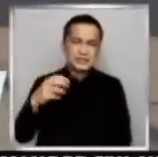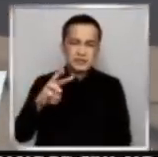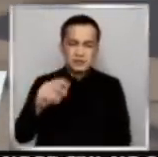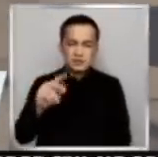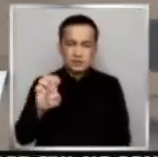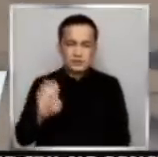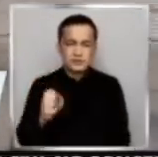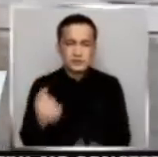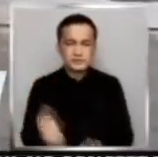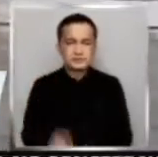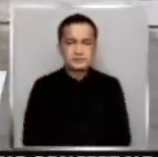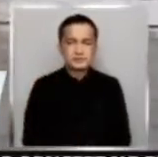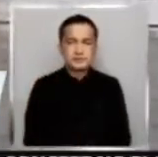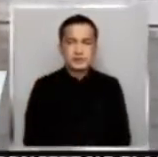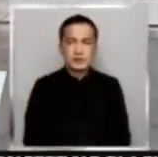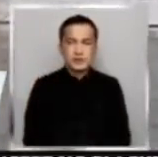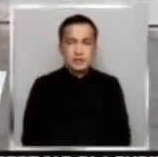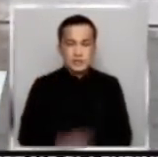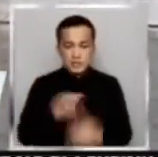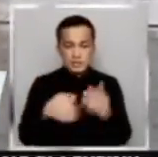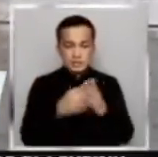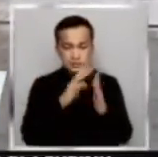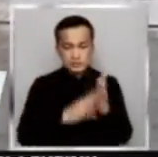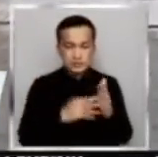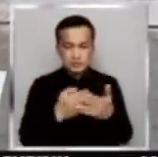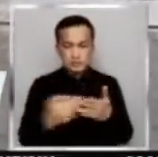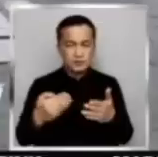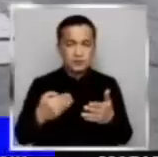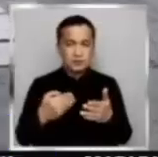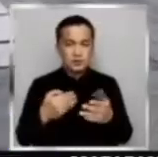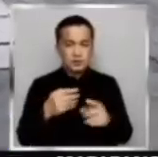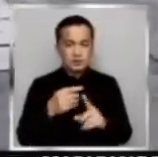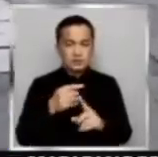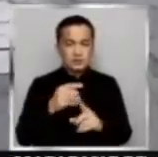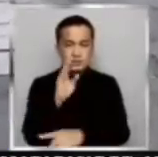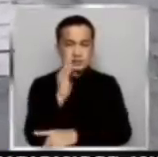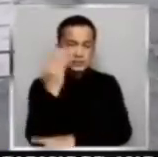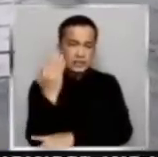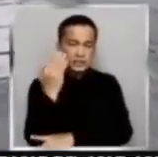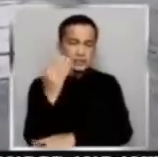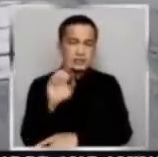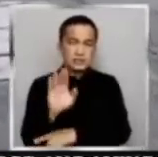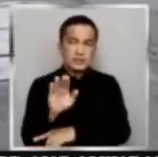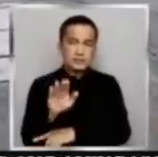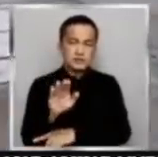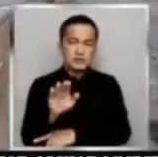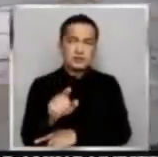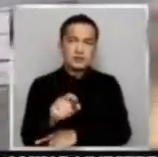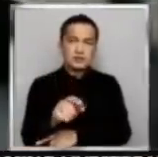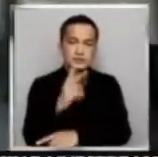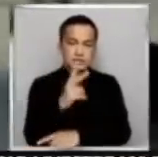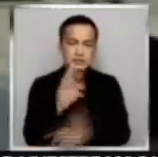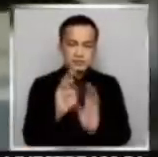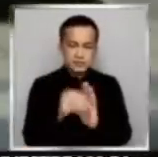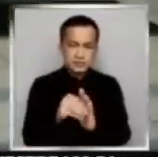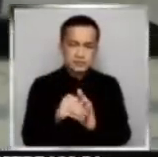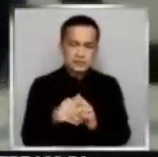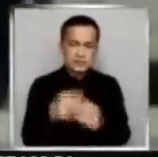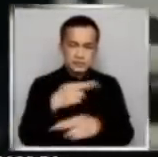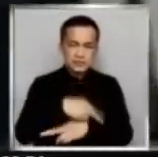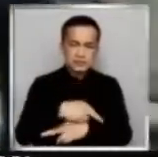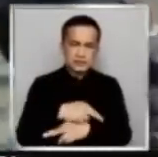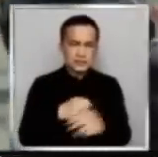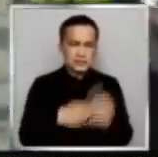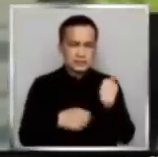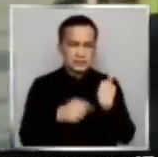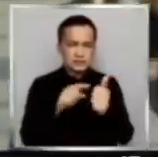bago magtanghali ay may tig 30 minutes na pahinga sa lilim mula 10 a.m. hanggang 12 noon. Ang mga shift